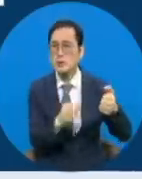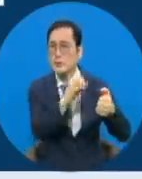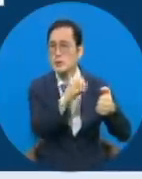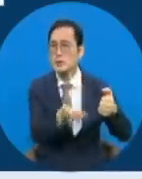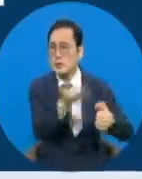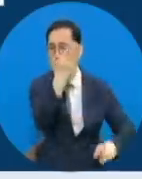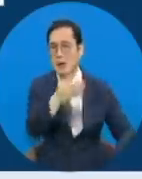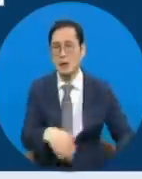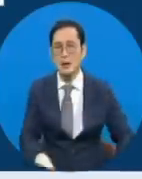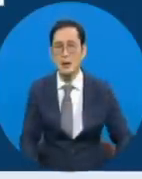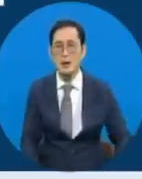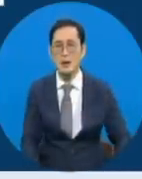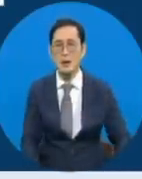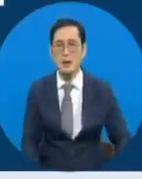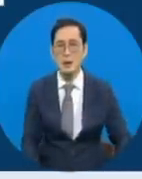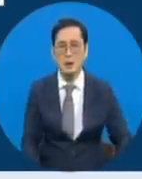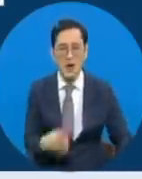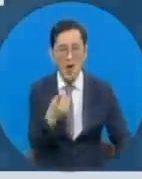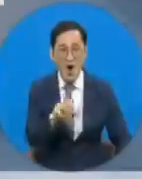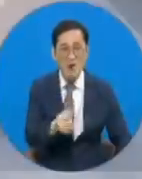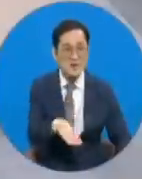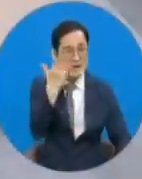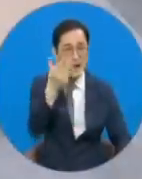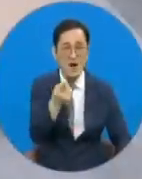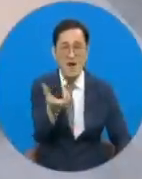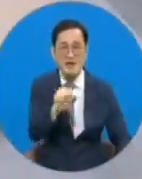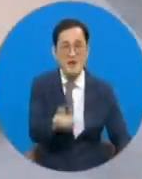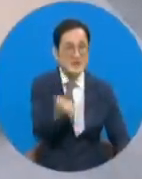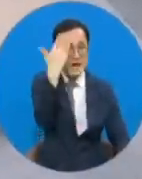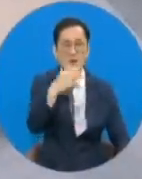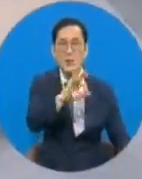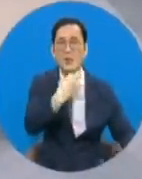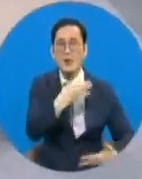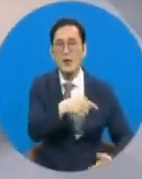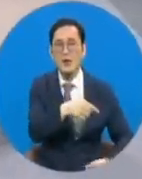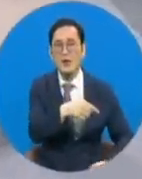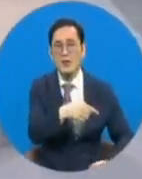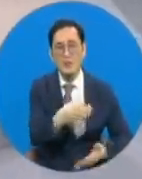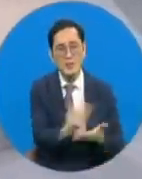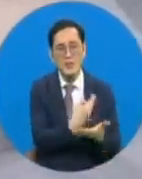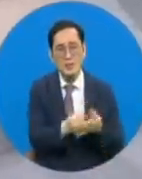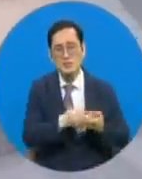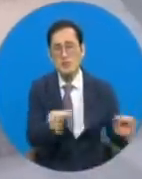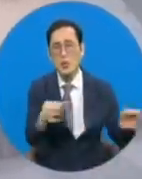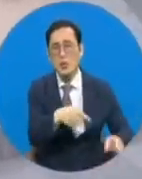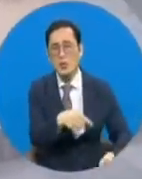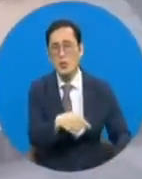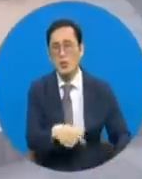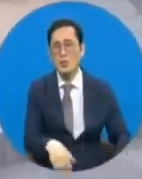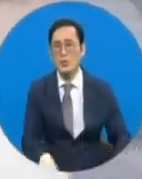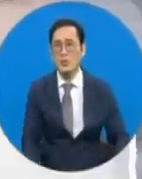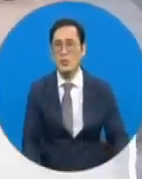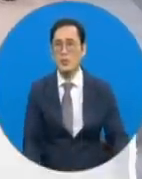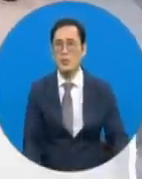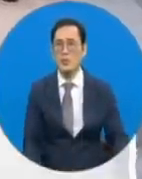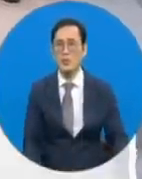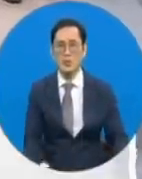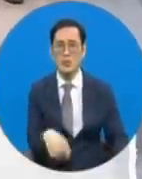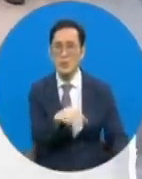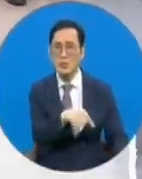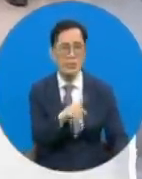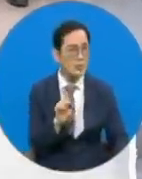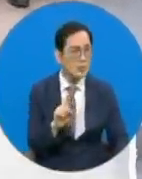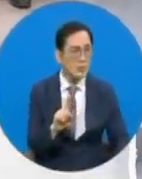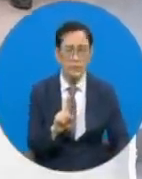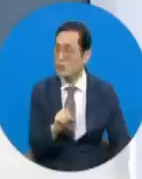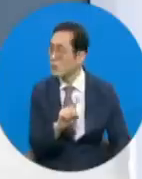명은 다 억대 연봉자들인 거예요. 네. 이 부분에 대해서는 김영민 최고님은 어떻게 생각하십니까? 이거 어제 오늘 나온 얘기가